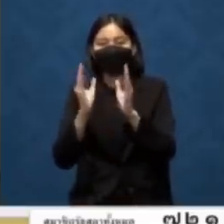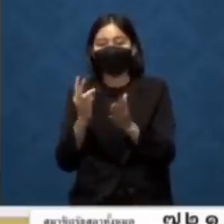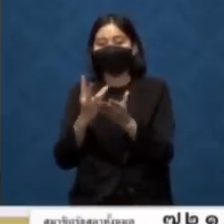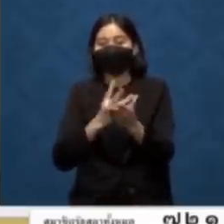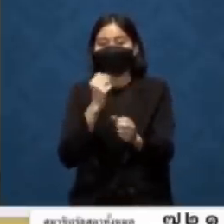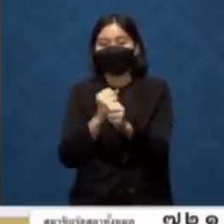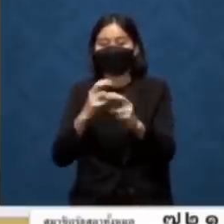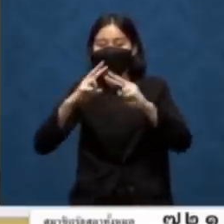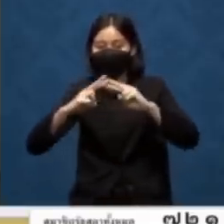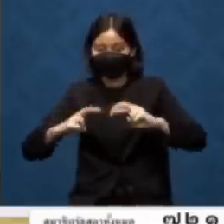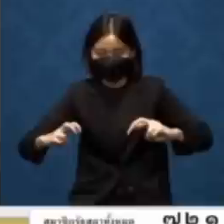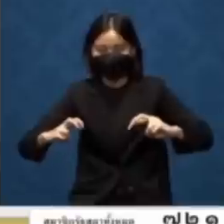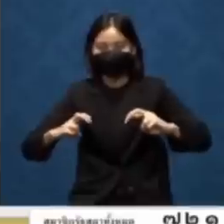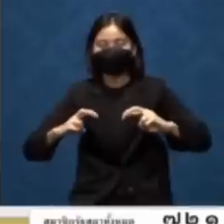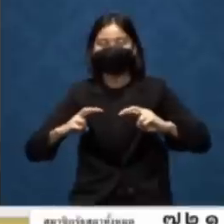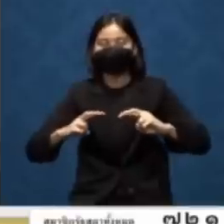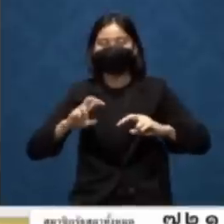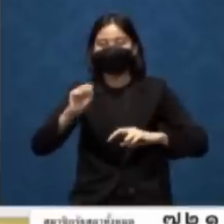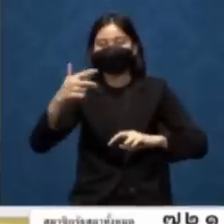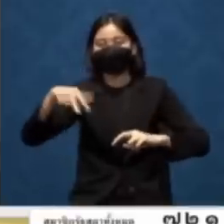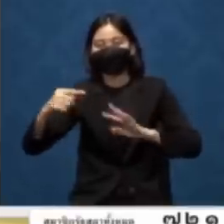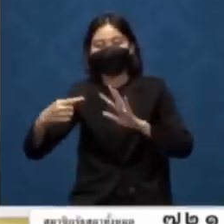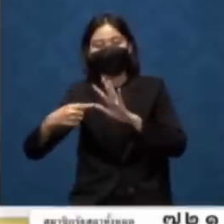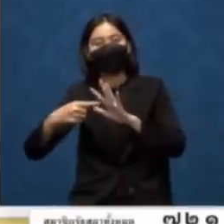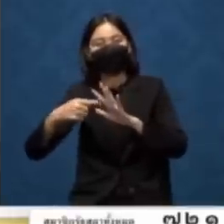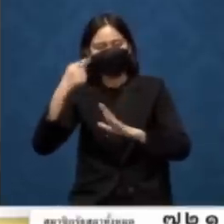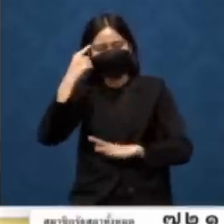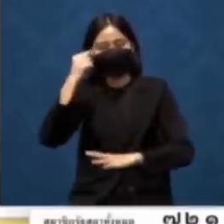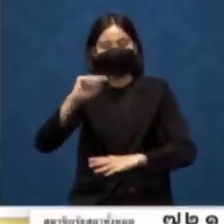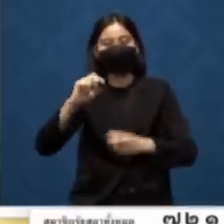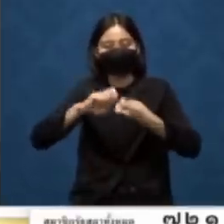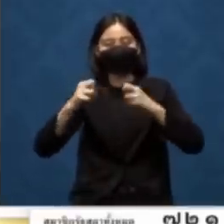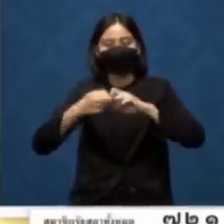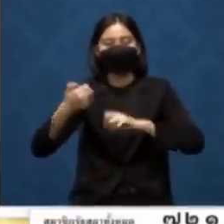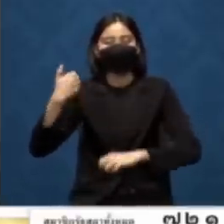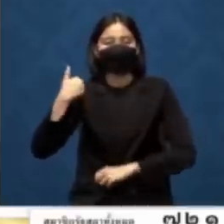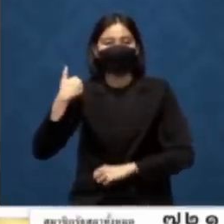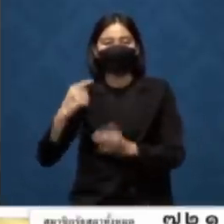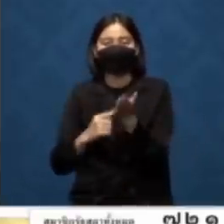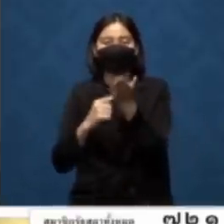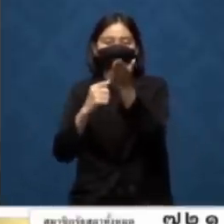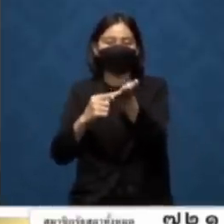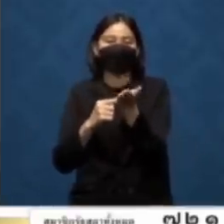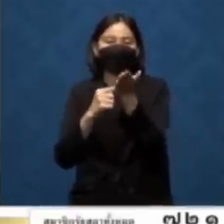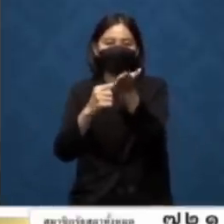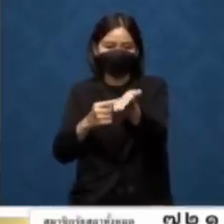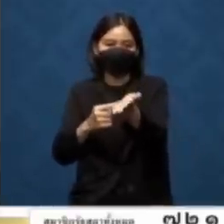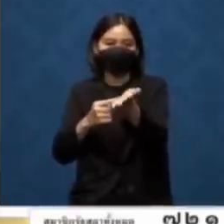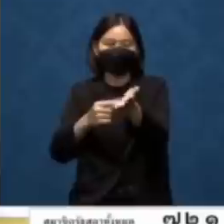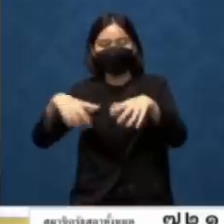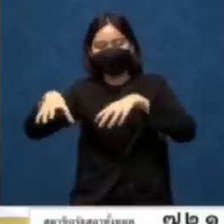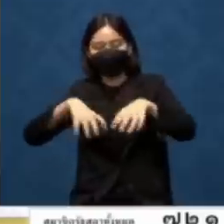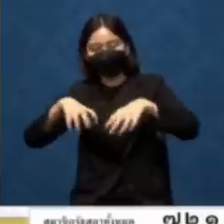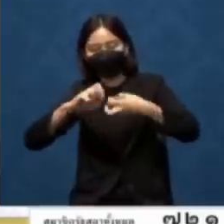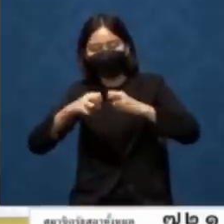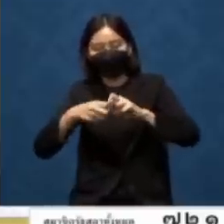งวจัย ด้รวมทั้งสภาวปฏิรูปเองด้วยก็เห็นปัญหาเห่านี้ ถึงเสนอกนข้นมา บอกว่าจะจดการปัหา